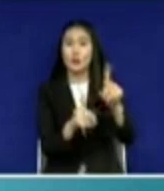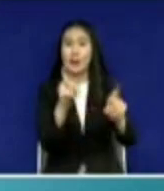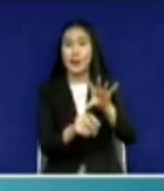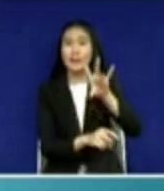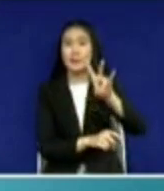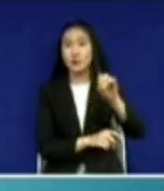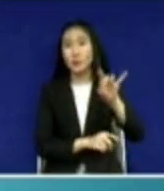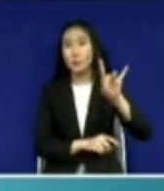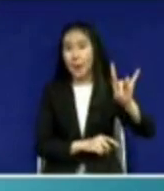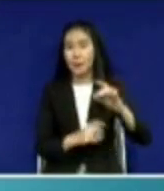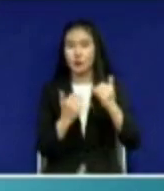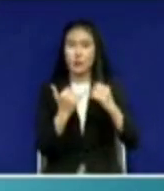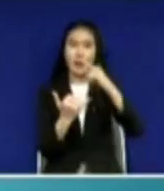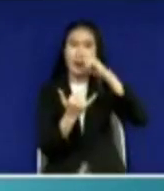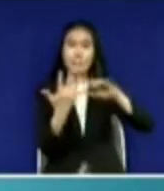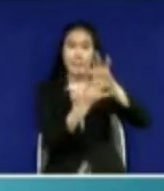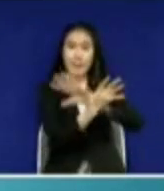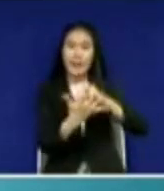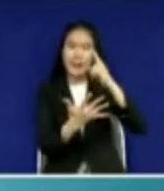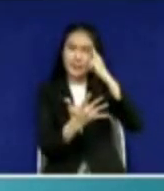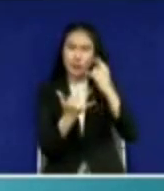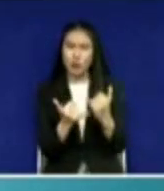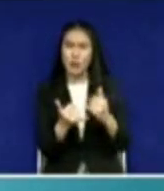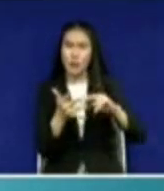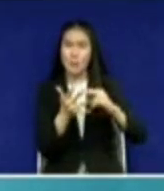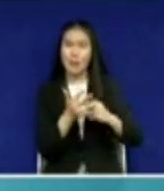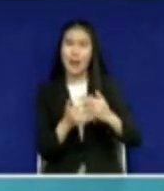ประเทศไทยนะคะในวันนี้ยังคงอยู่ในอันดับ